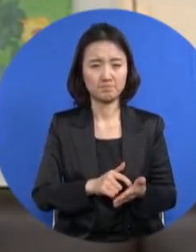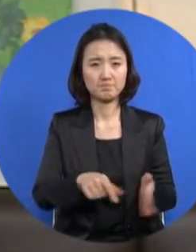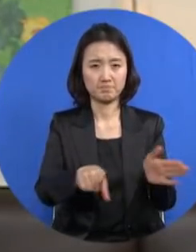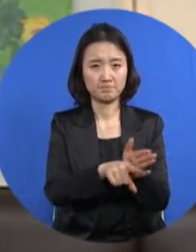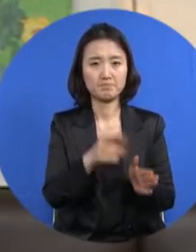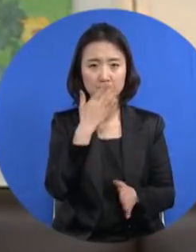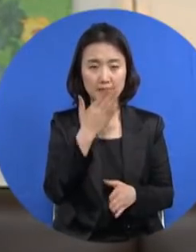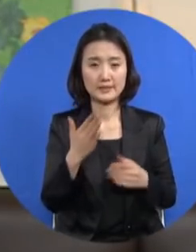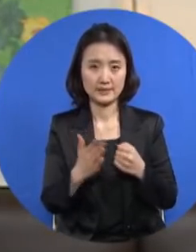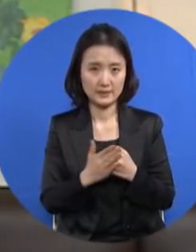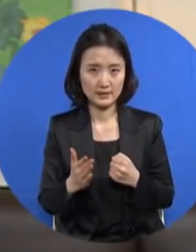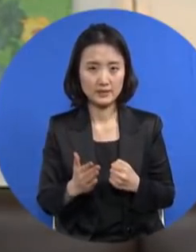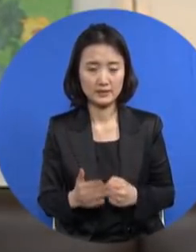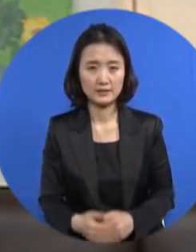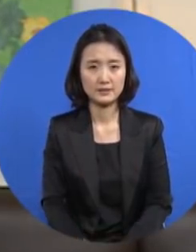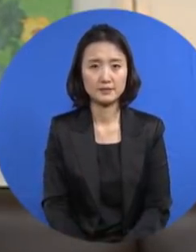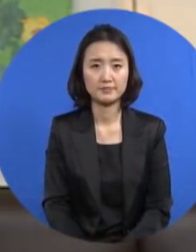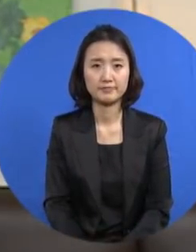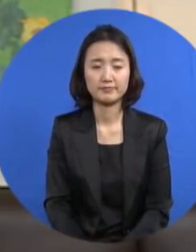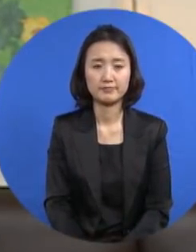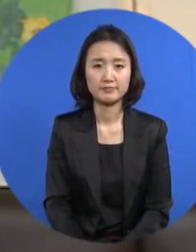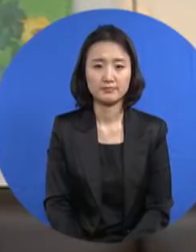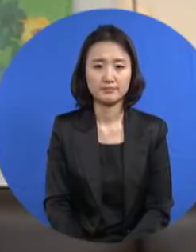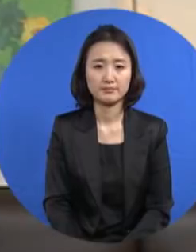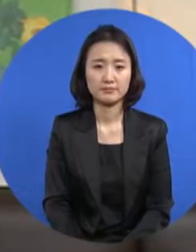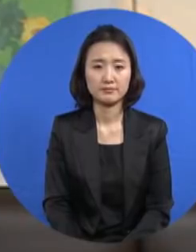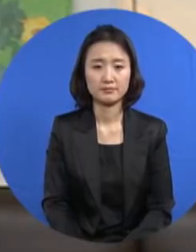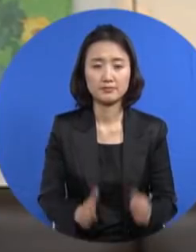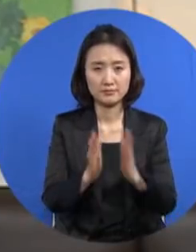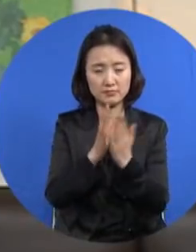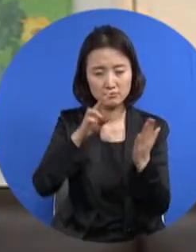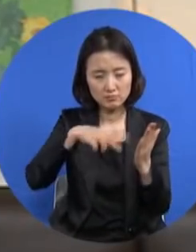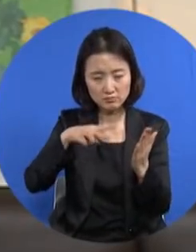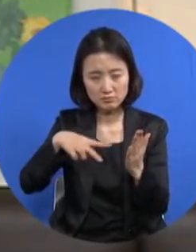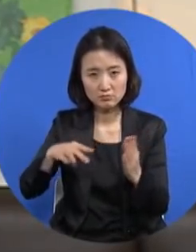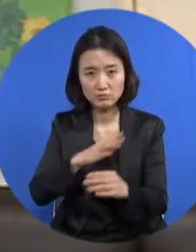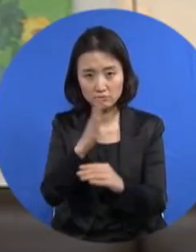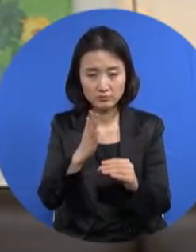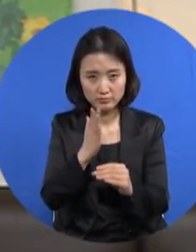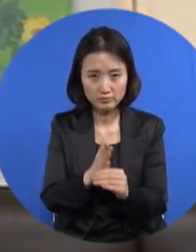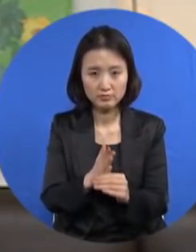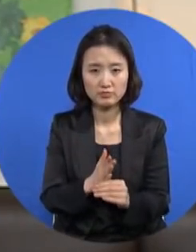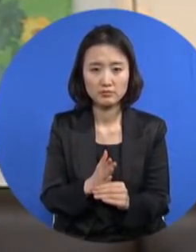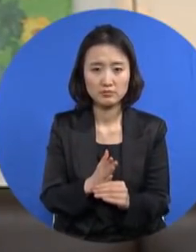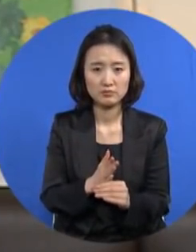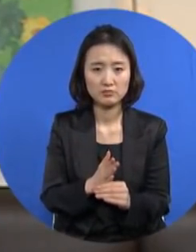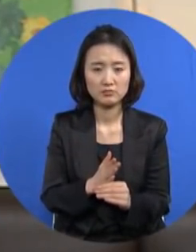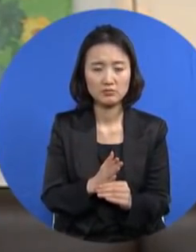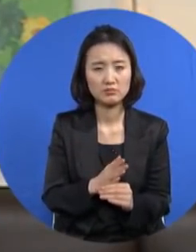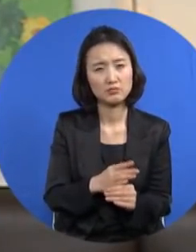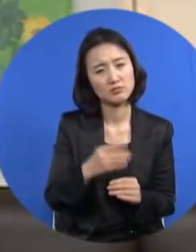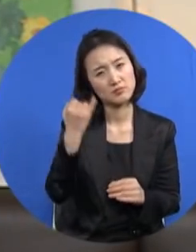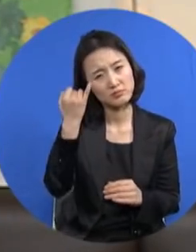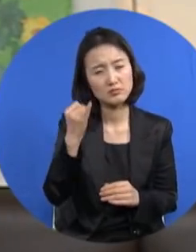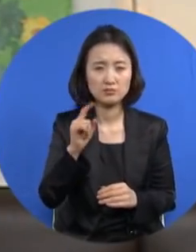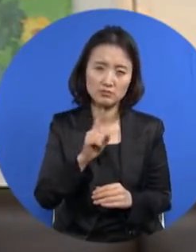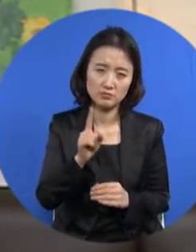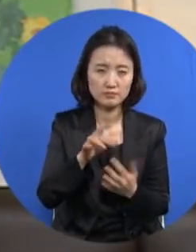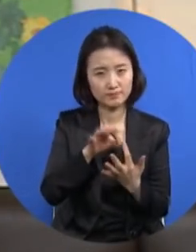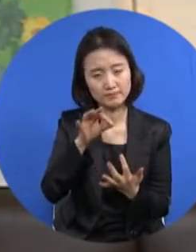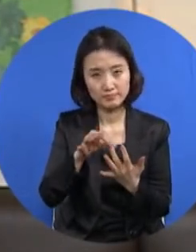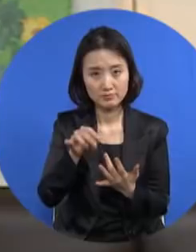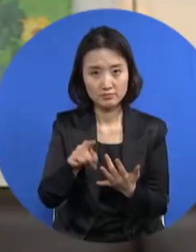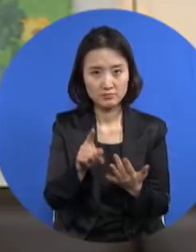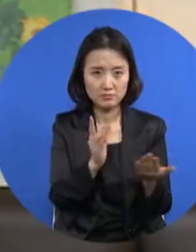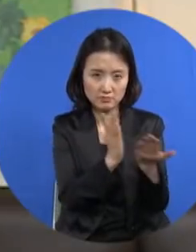같더라고요. 그래서 제가 많은 책을 본 사람들 중에 아이템도 고르고 그 아이템에 가장 맞는 사람